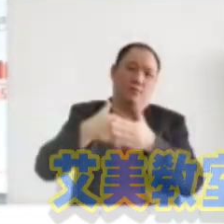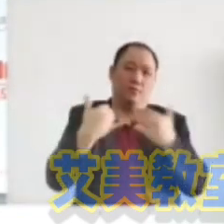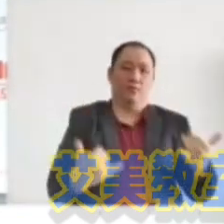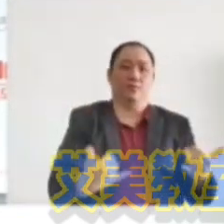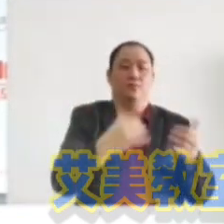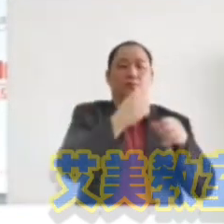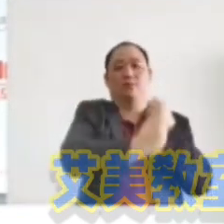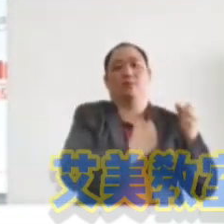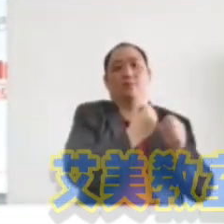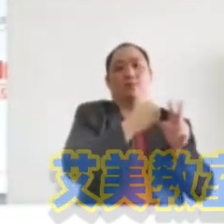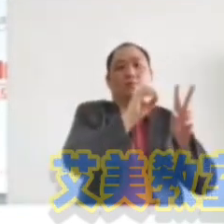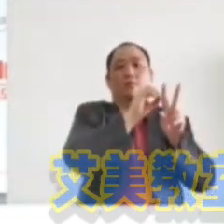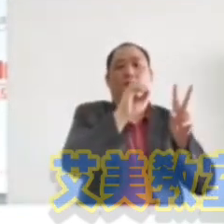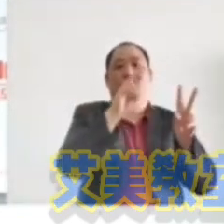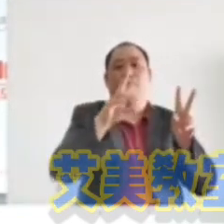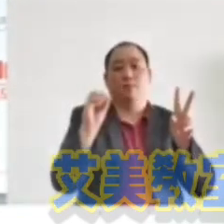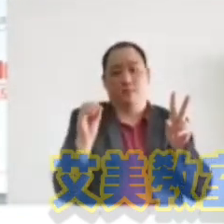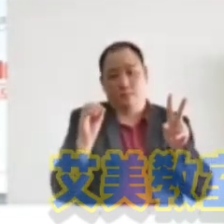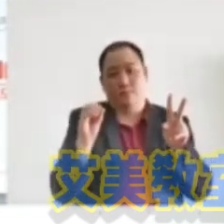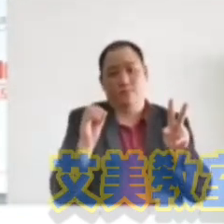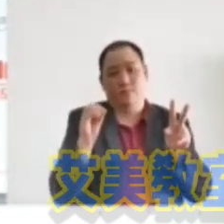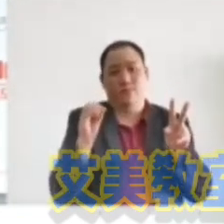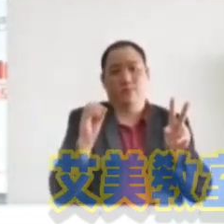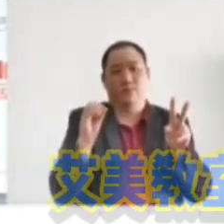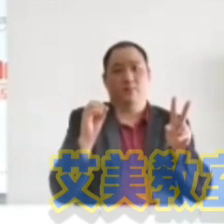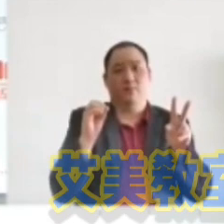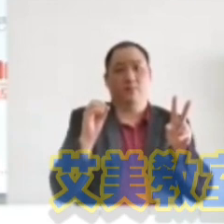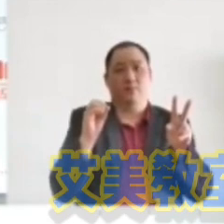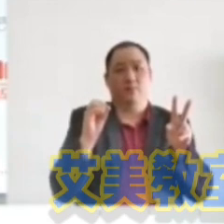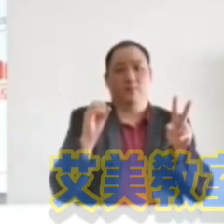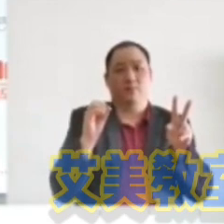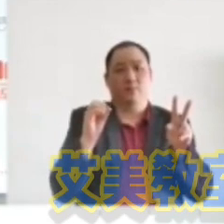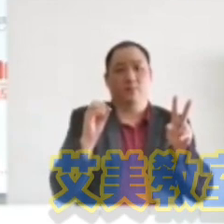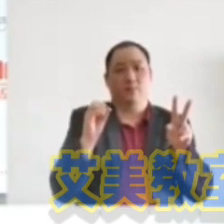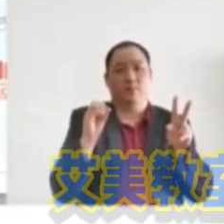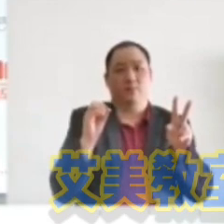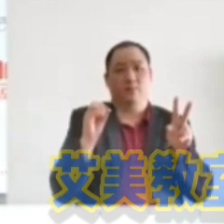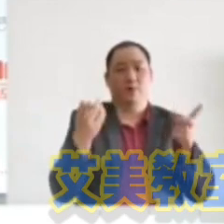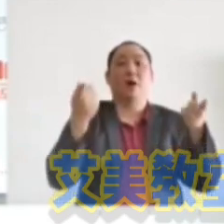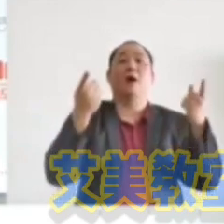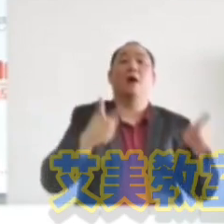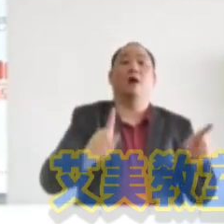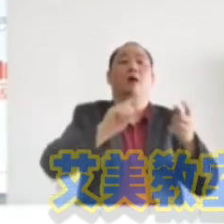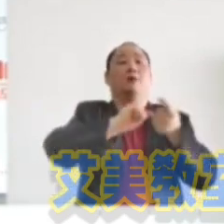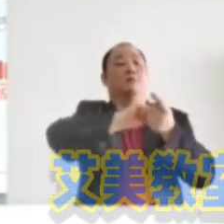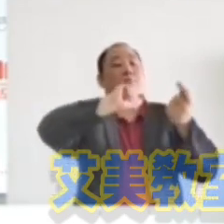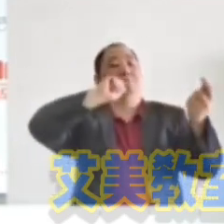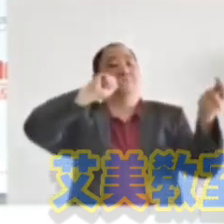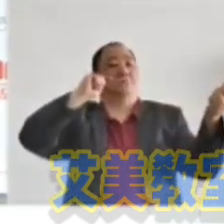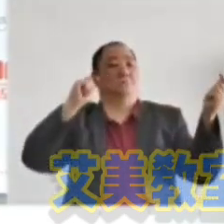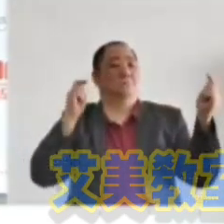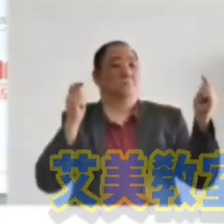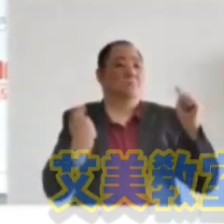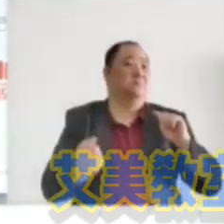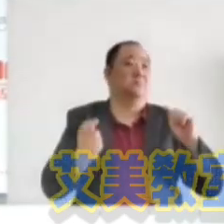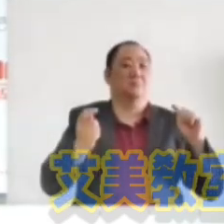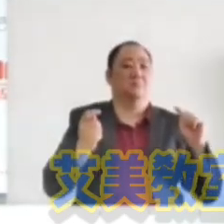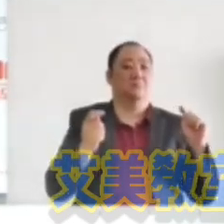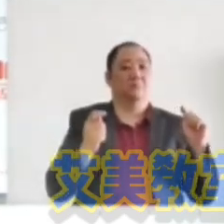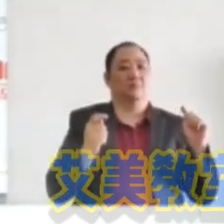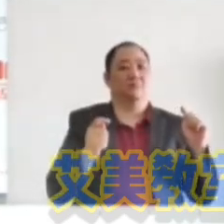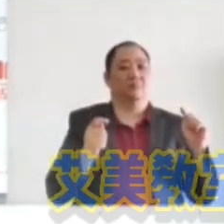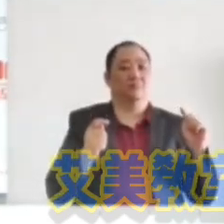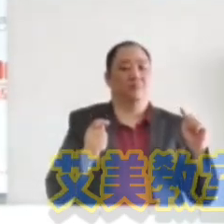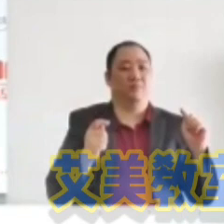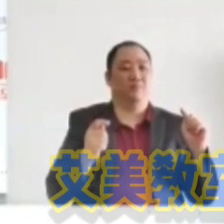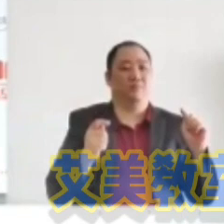候到今天2020年哦，大家知道我们做了一个什么一个非常非常大的改变吗？